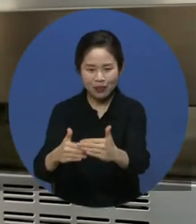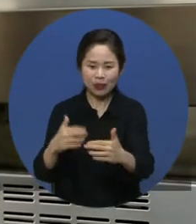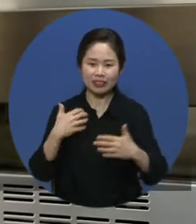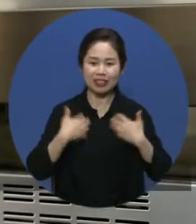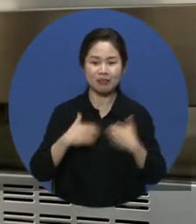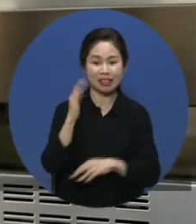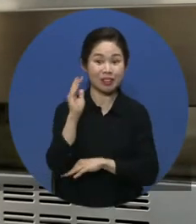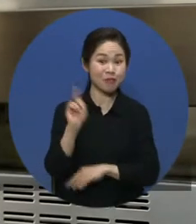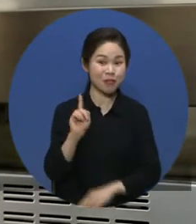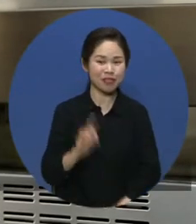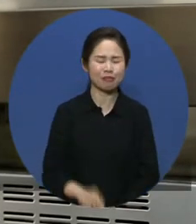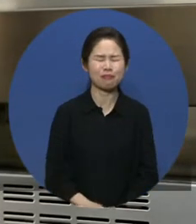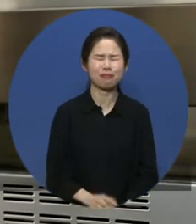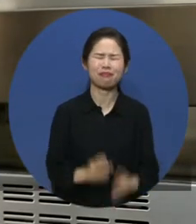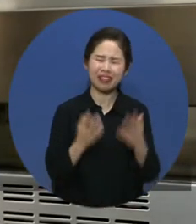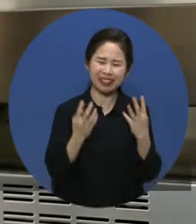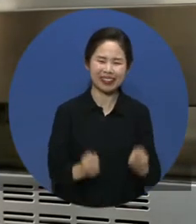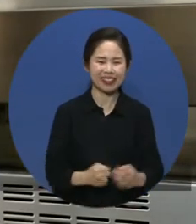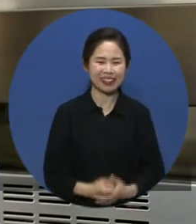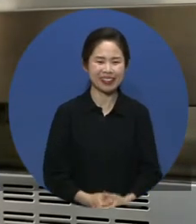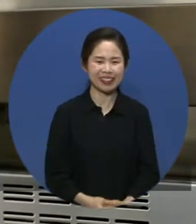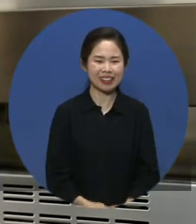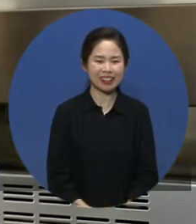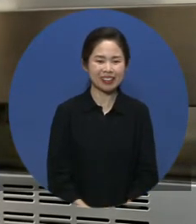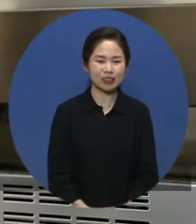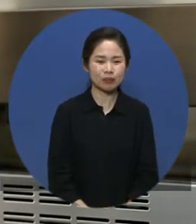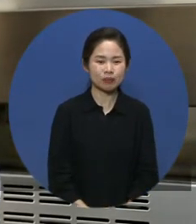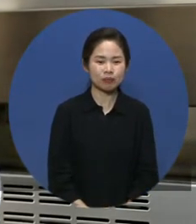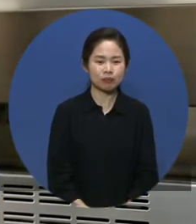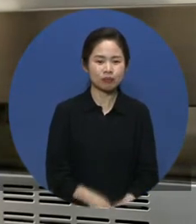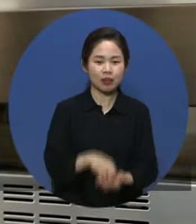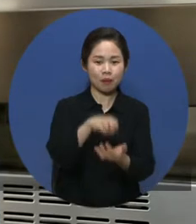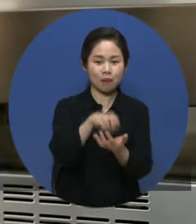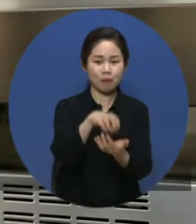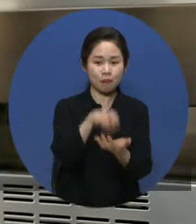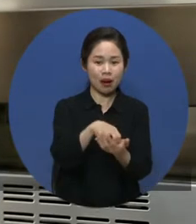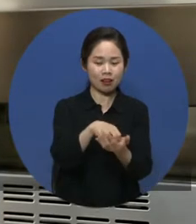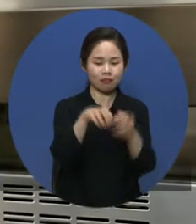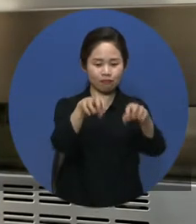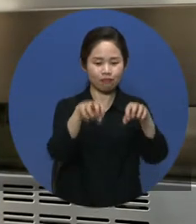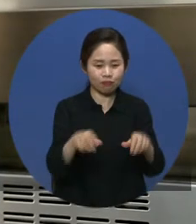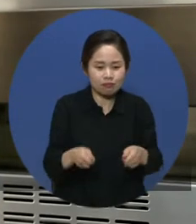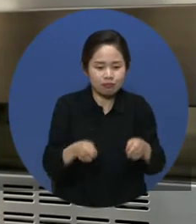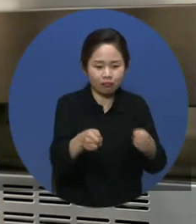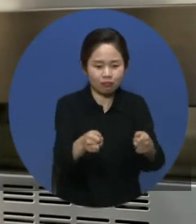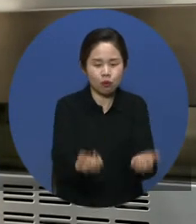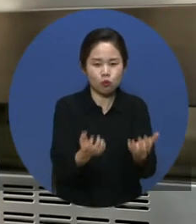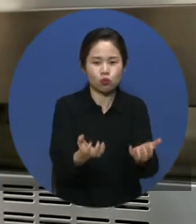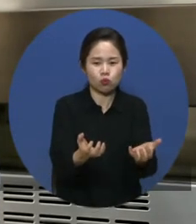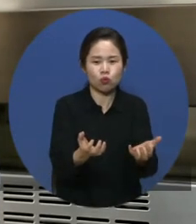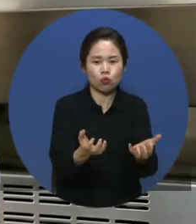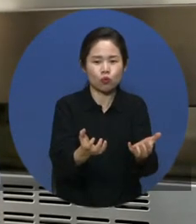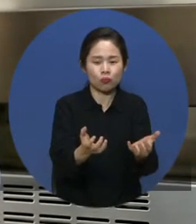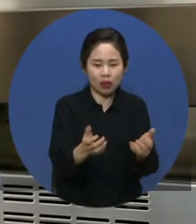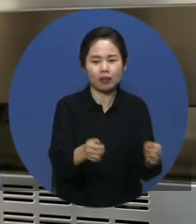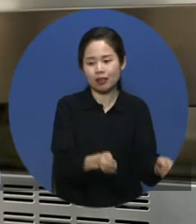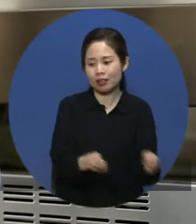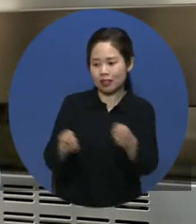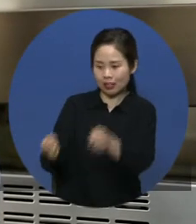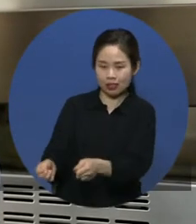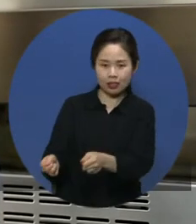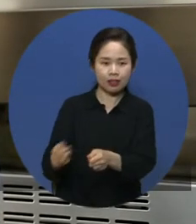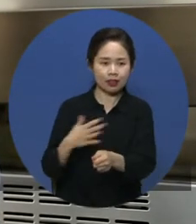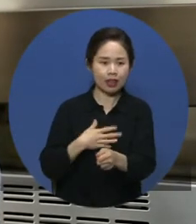많은데요. 빵을 구워서 이렇게 내놓으면 제가 잠깐만 이렇게 나갔다 오게